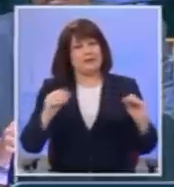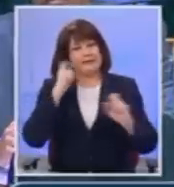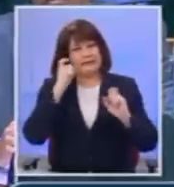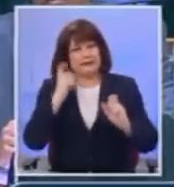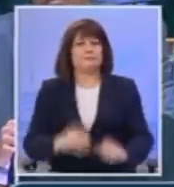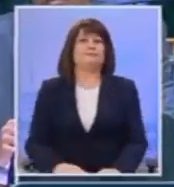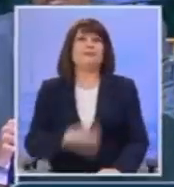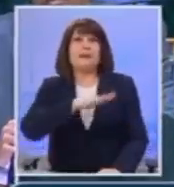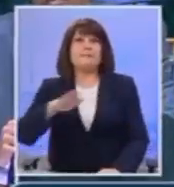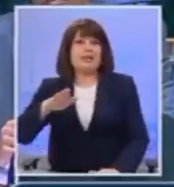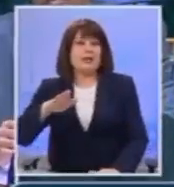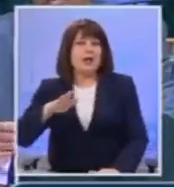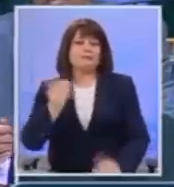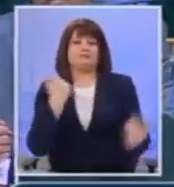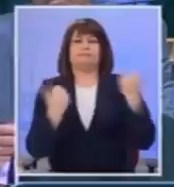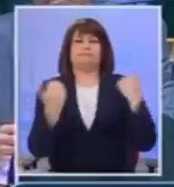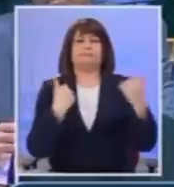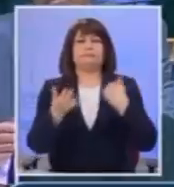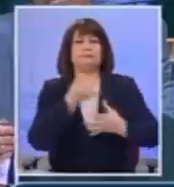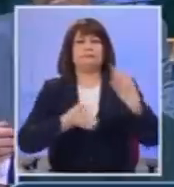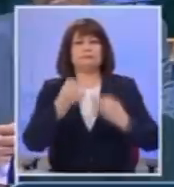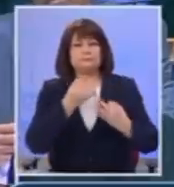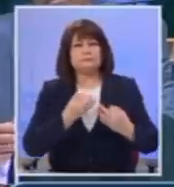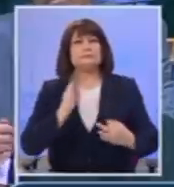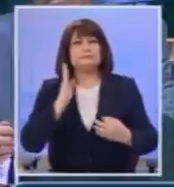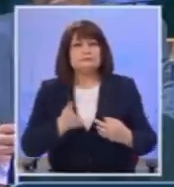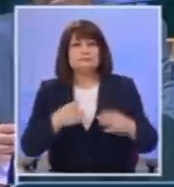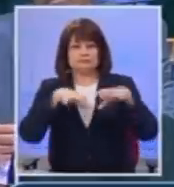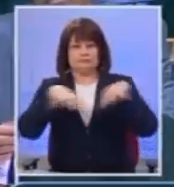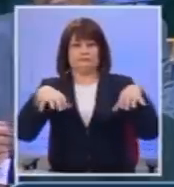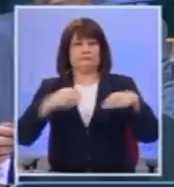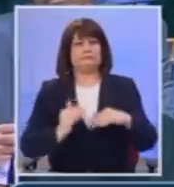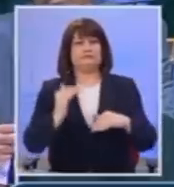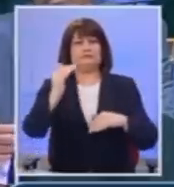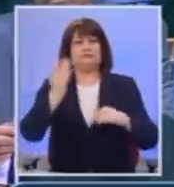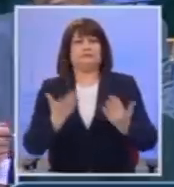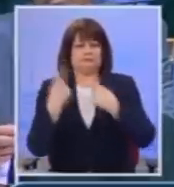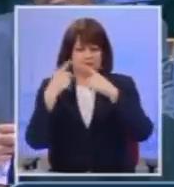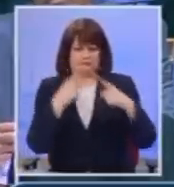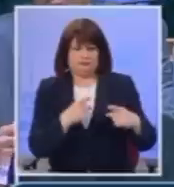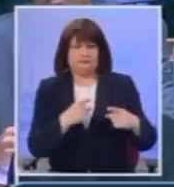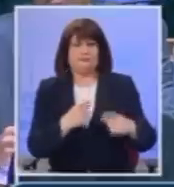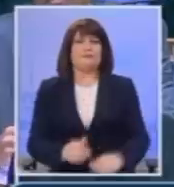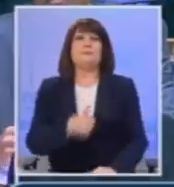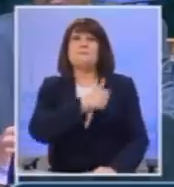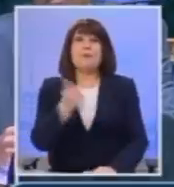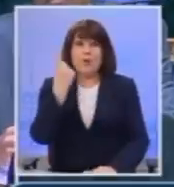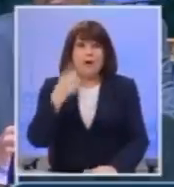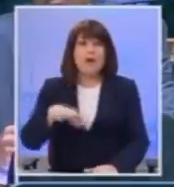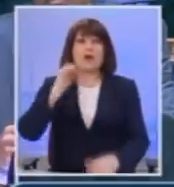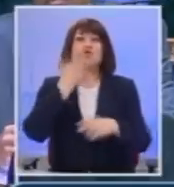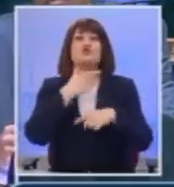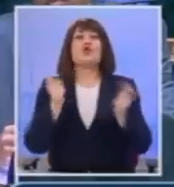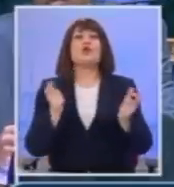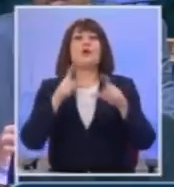Η κραυγή των παιδιών είναι πολύ συγκεκριμένη. Δώστε μας τη δυνατότητα να ξεχωρίσουμε. Είναι το μοναδικό σχολείο στη Δυτική Αθήνα, το